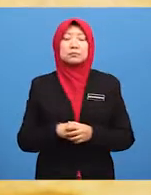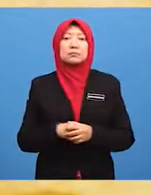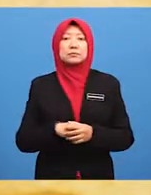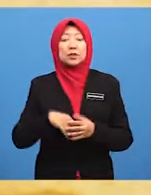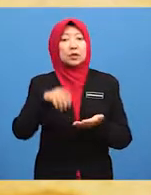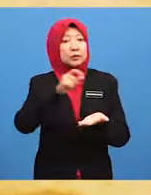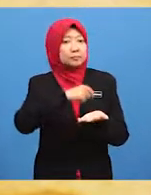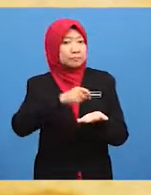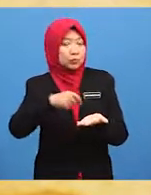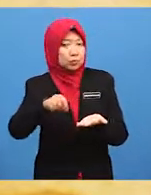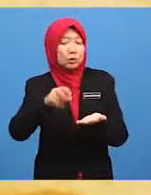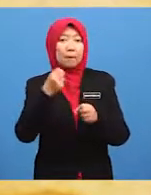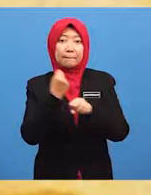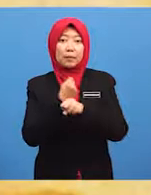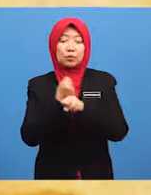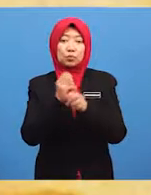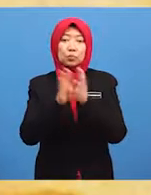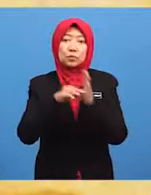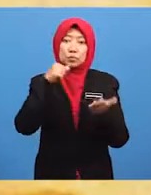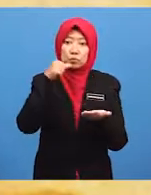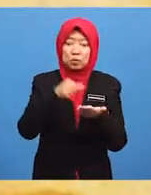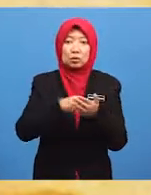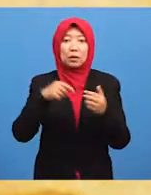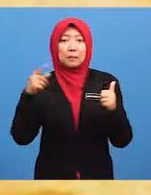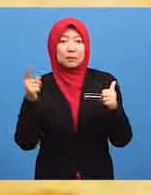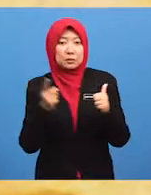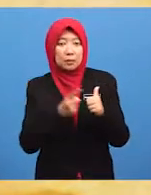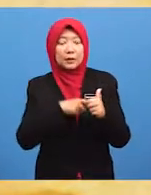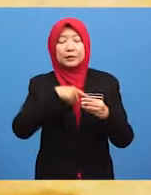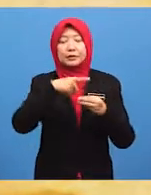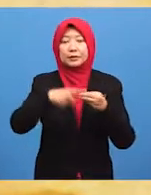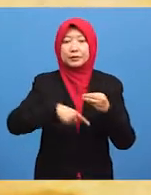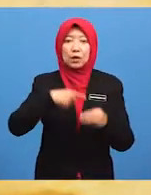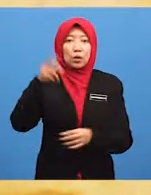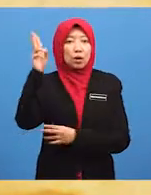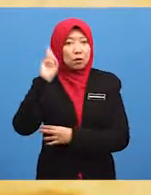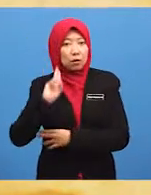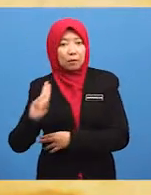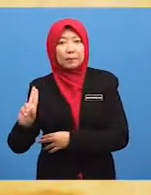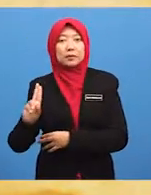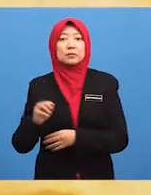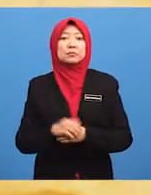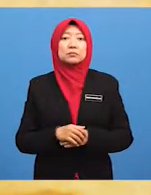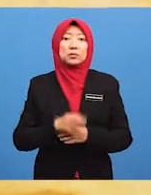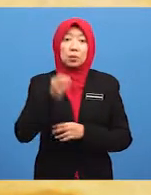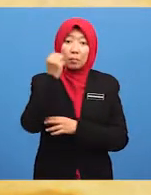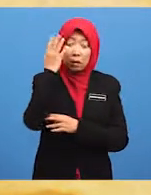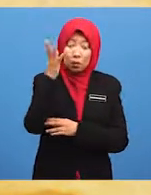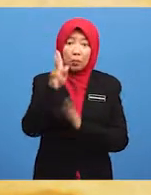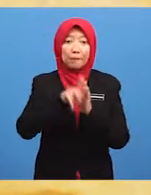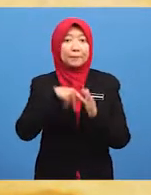tercatat di permukaan batu bersurat, pertama, tentang agama. Kedua, maklumat